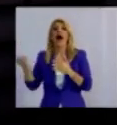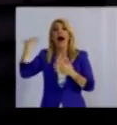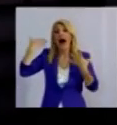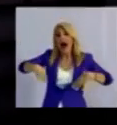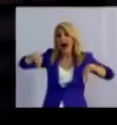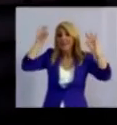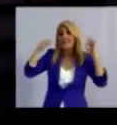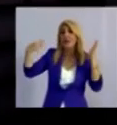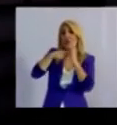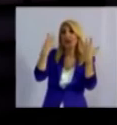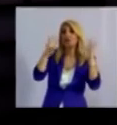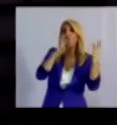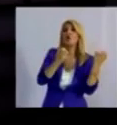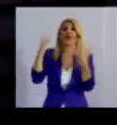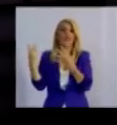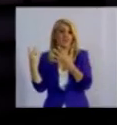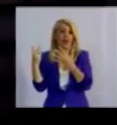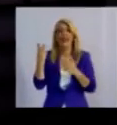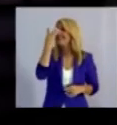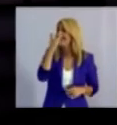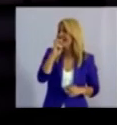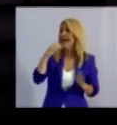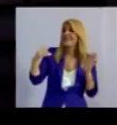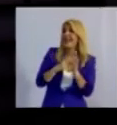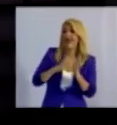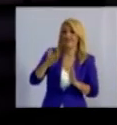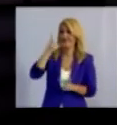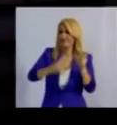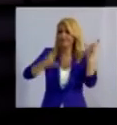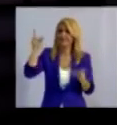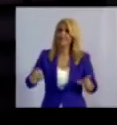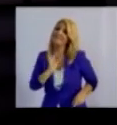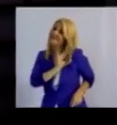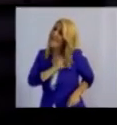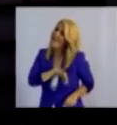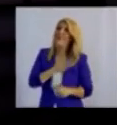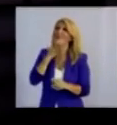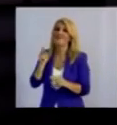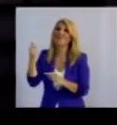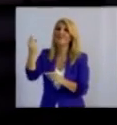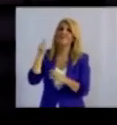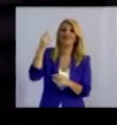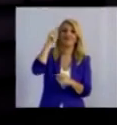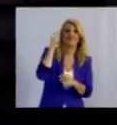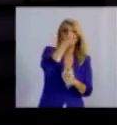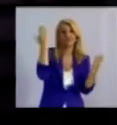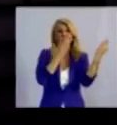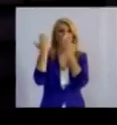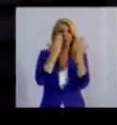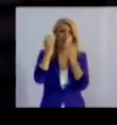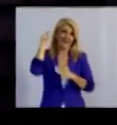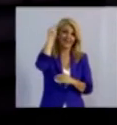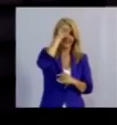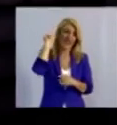από 230.000 είναι οι ωφελούμενοι του προγράμματος στην Ελλάδα μόνο τα τελευταία 15 χρόνια, από το 2007, μέσω των